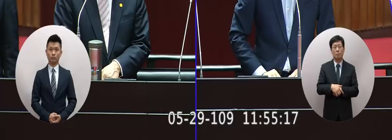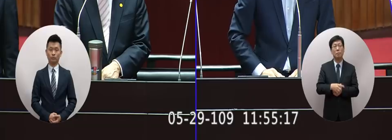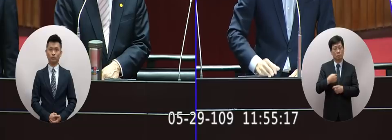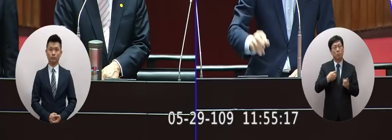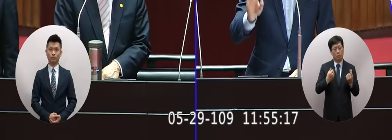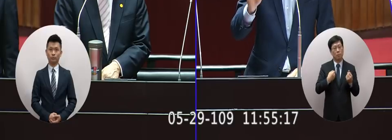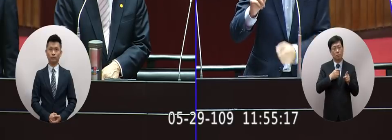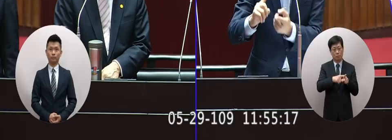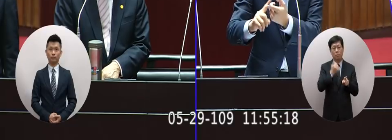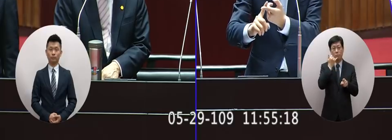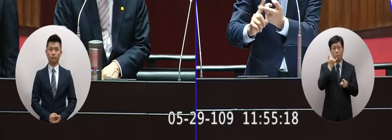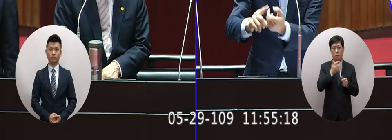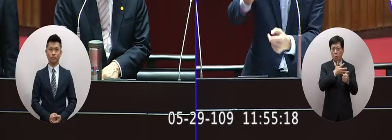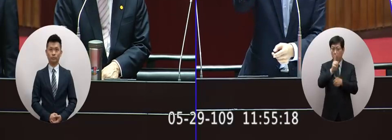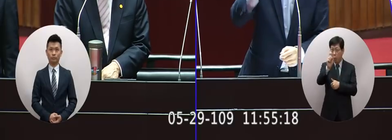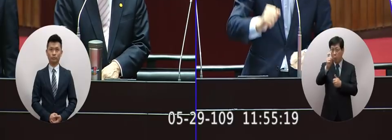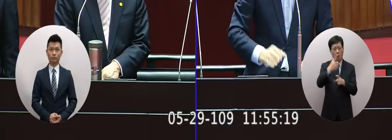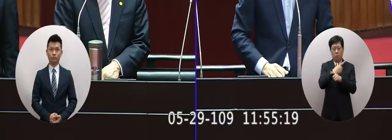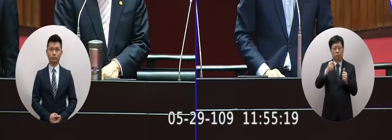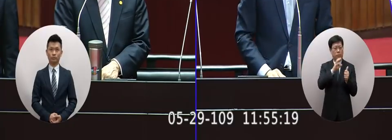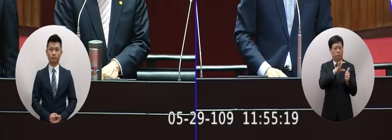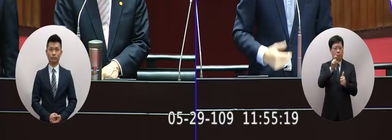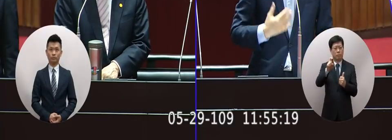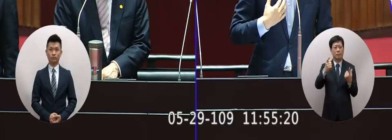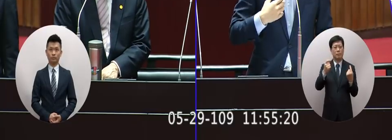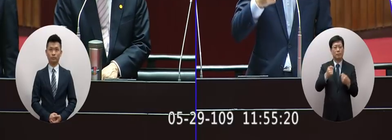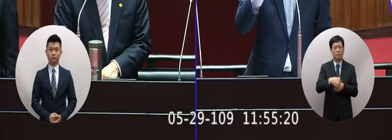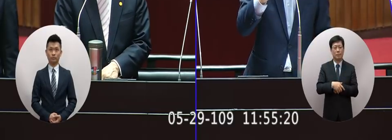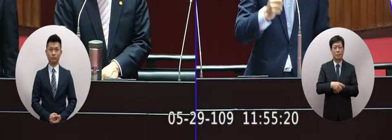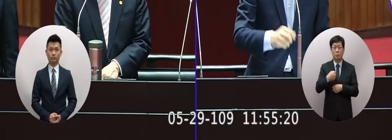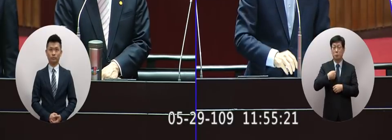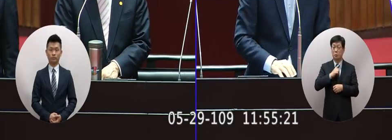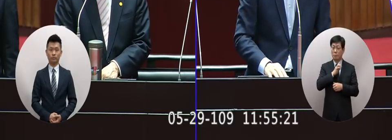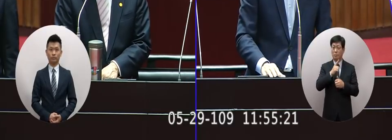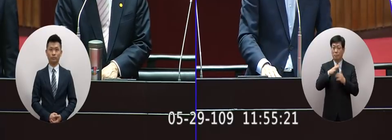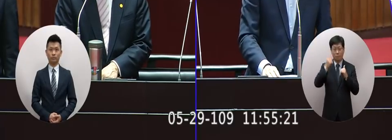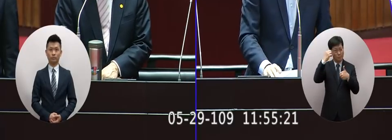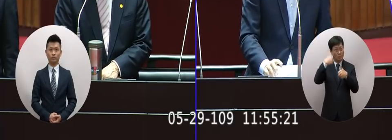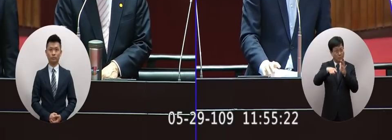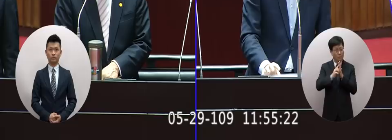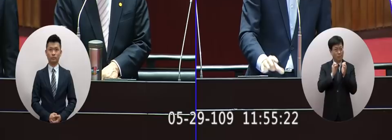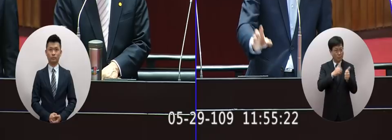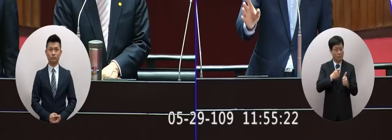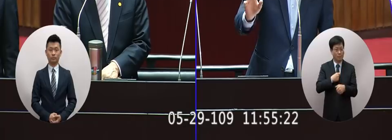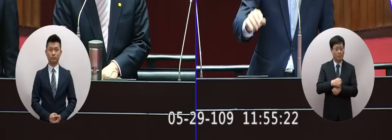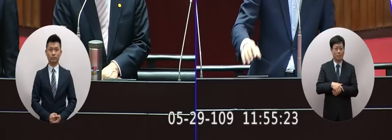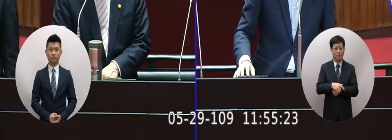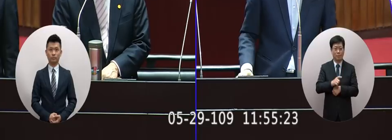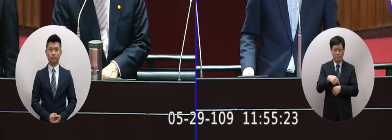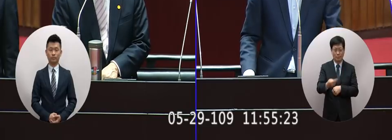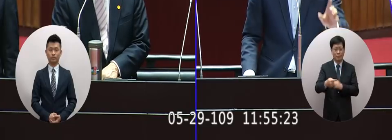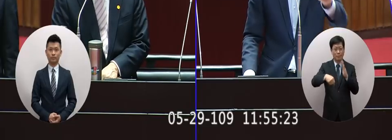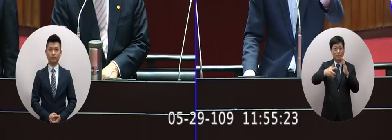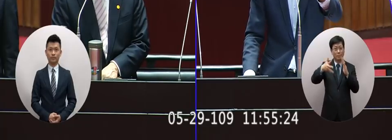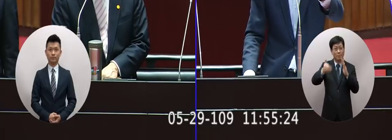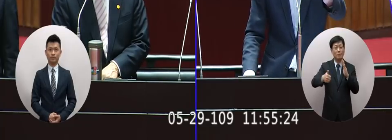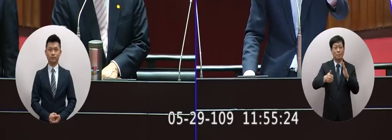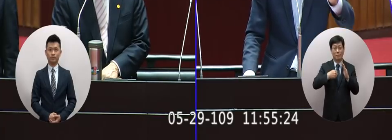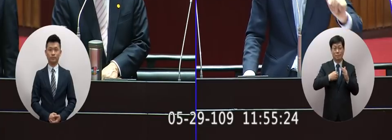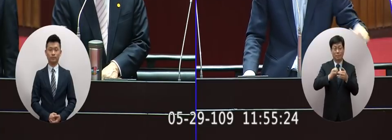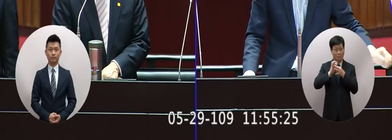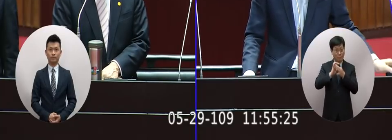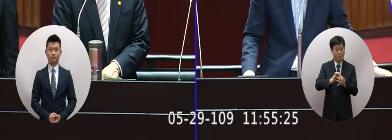我认同。我问十个骂翻，这是我民意代表跟院长反映的。好，接下来院长。我们已经连